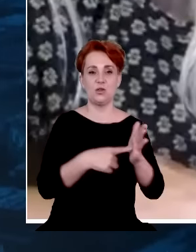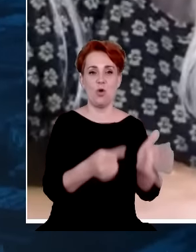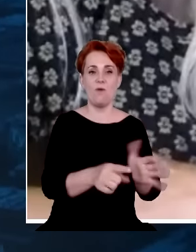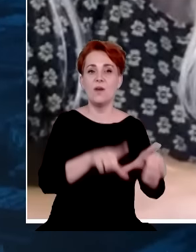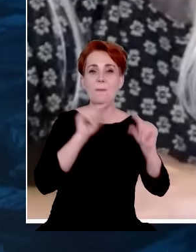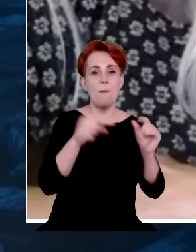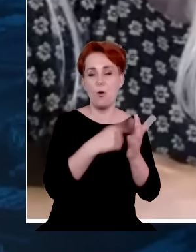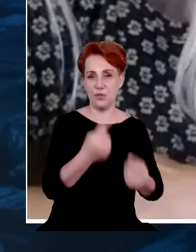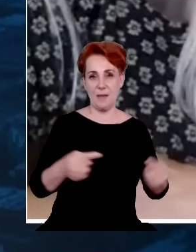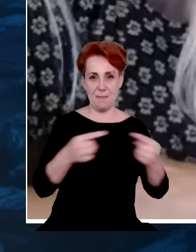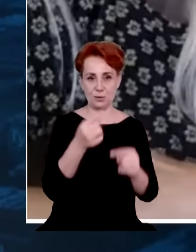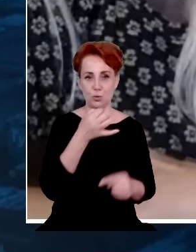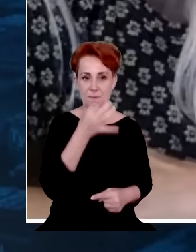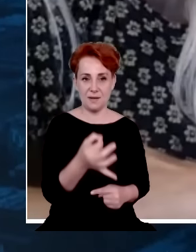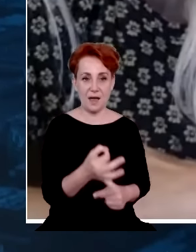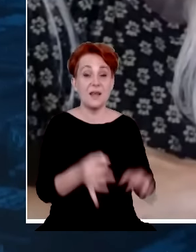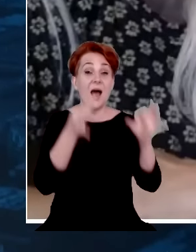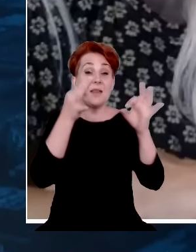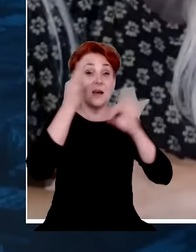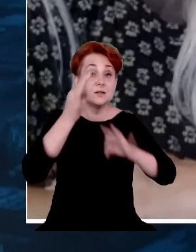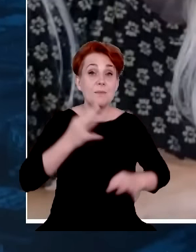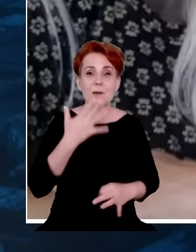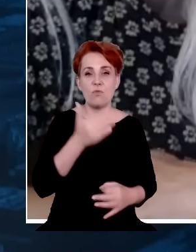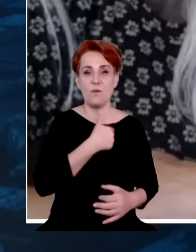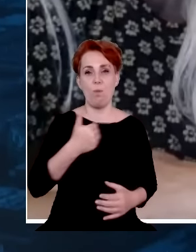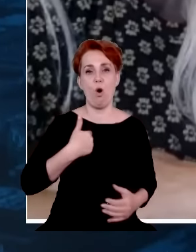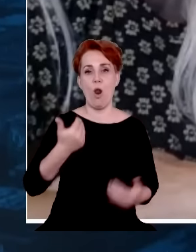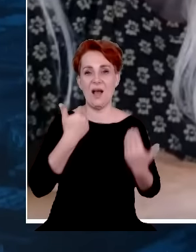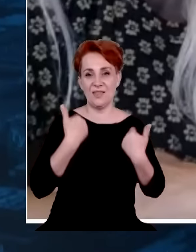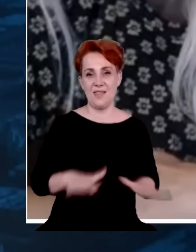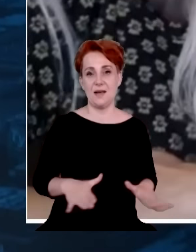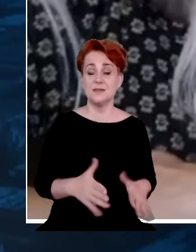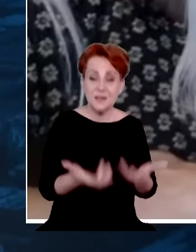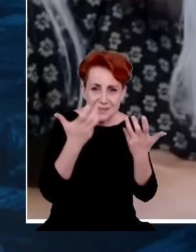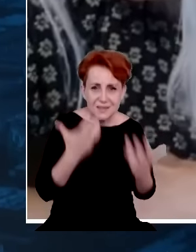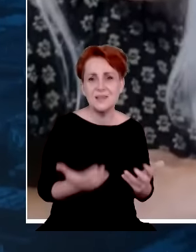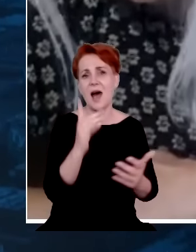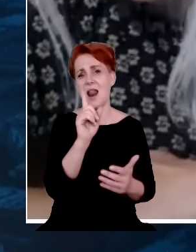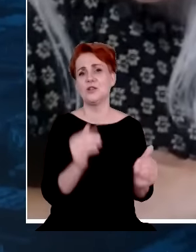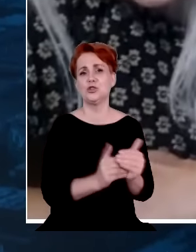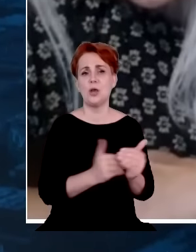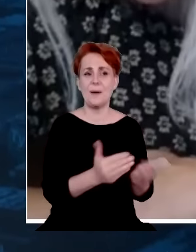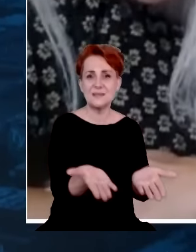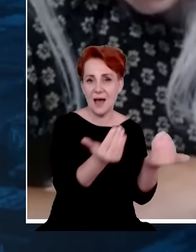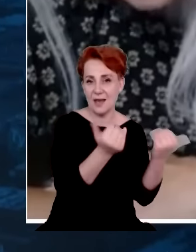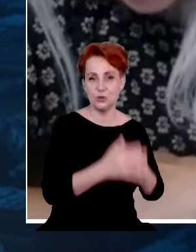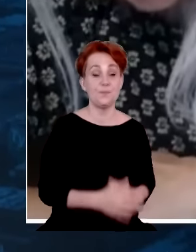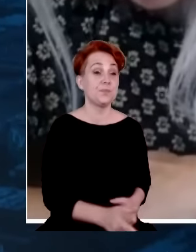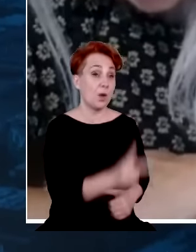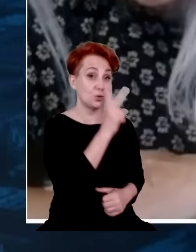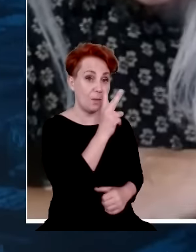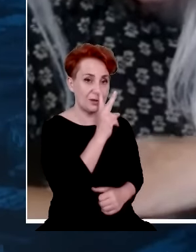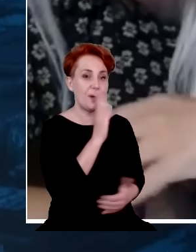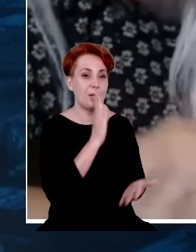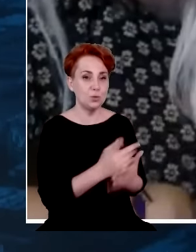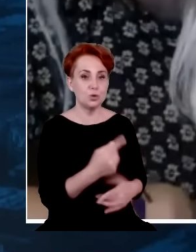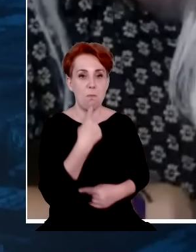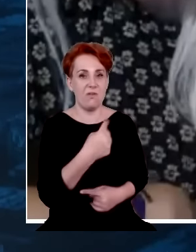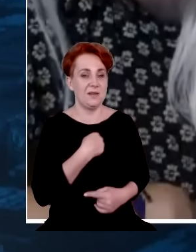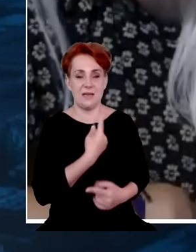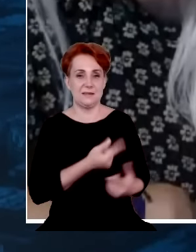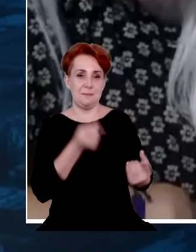te pytania a teraz pani mówi że Polacy nie chcą Polacy chcą tylko trzeba ich zachęcić zobaczymy no ale tak jak mówię No ja jestem osobiście przeciwna